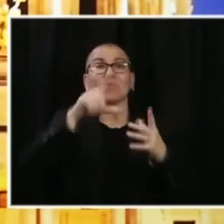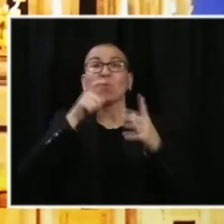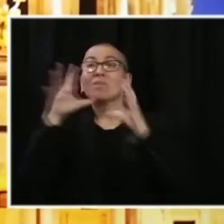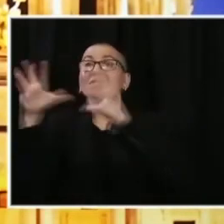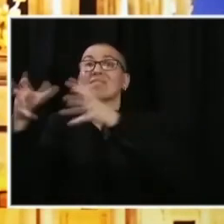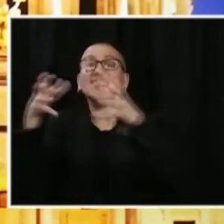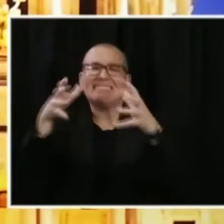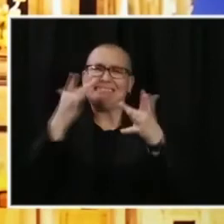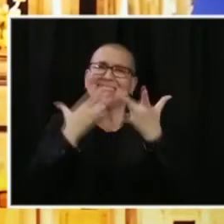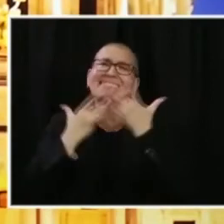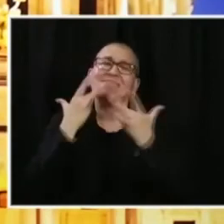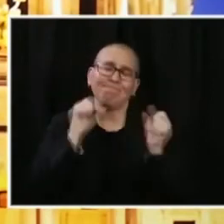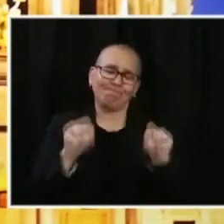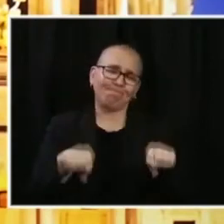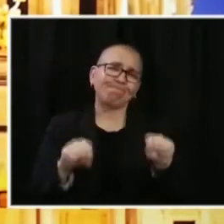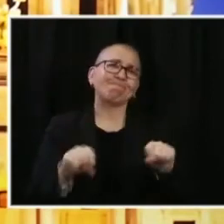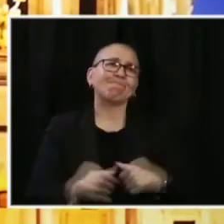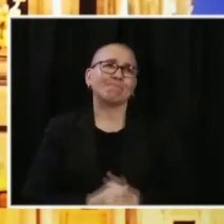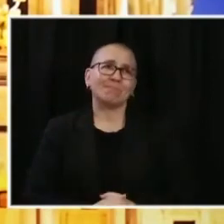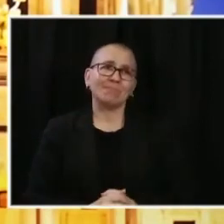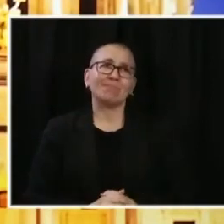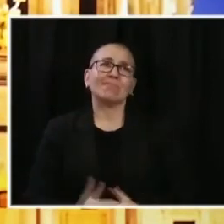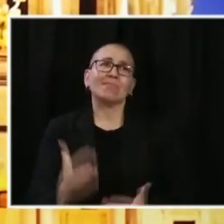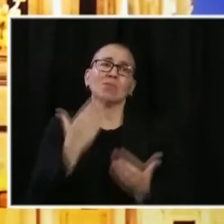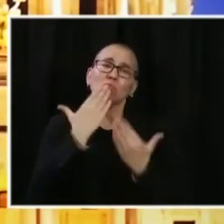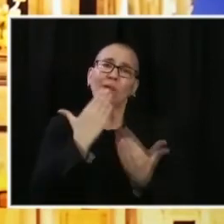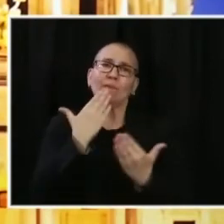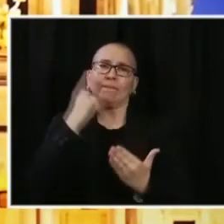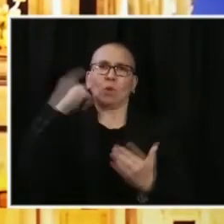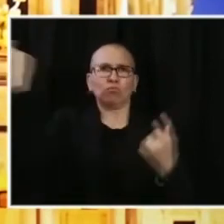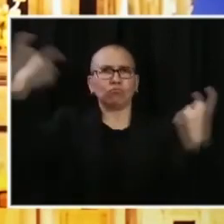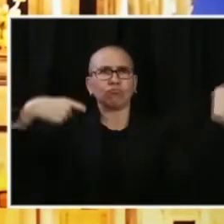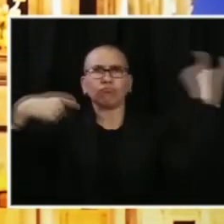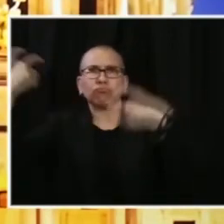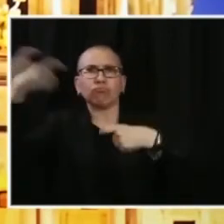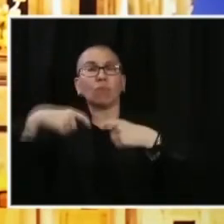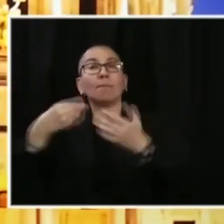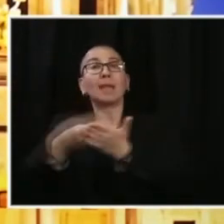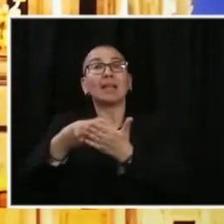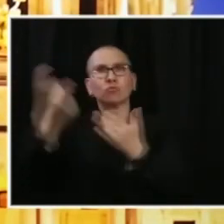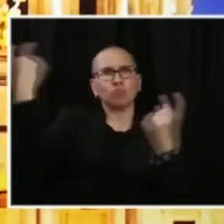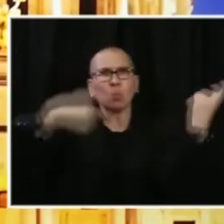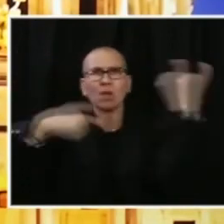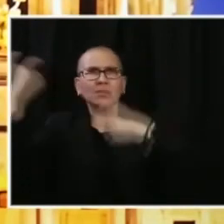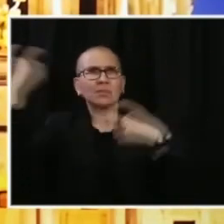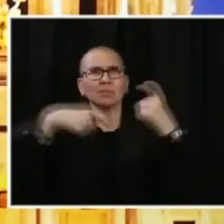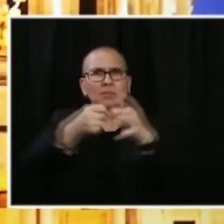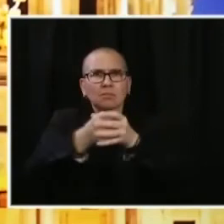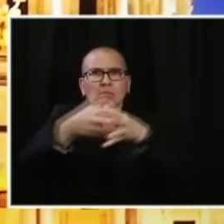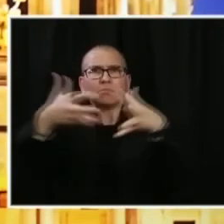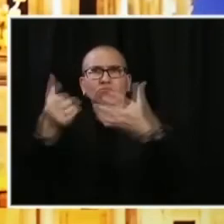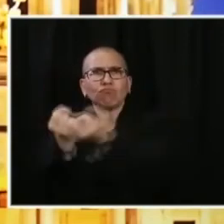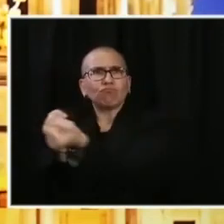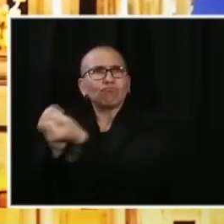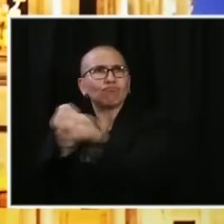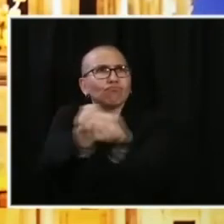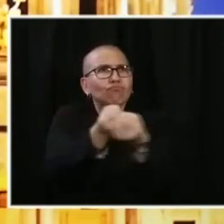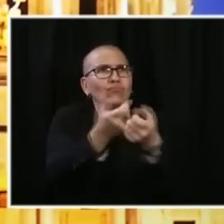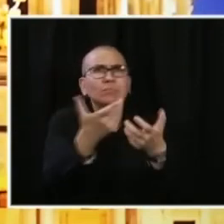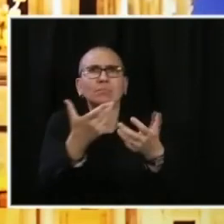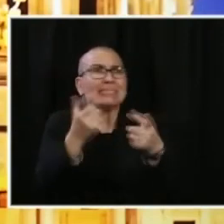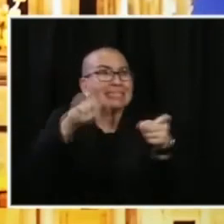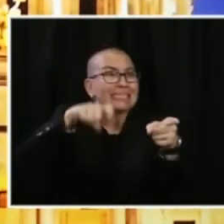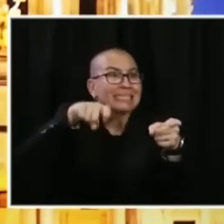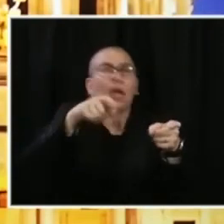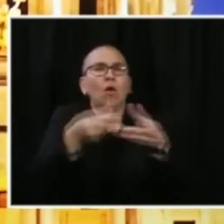chẳng nên thế là một bá rồi ở nhận được cho khổ cho nhà mùa nọ rồi chẳng nên thì sẽ tới nọ nhà chạy chỉ tàu sầu thế với nhau sẽ